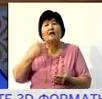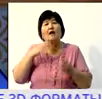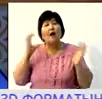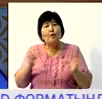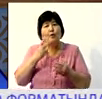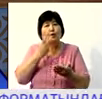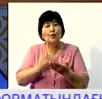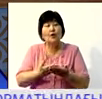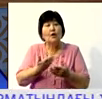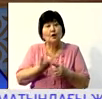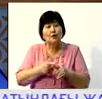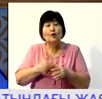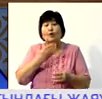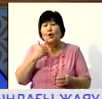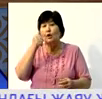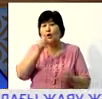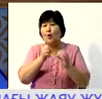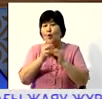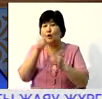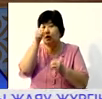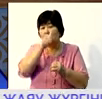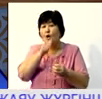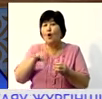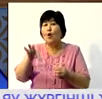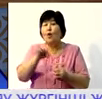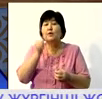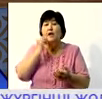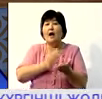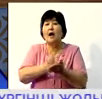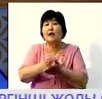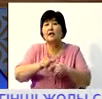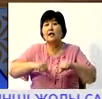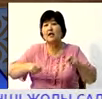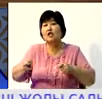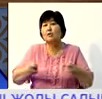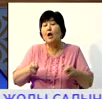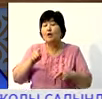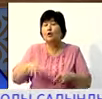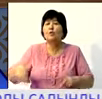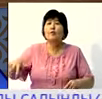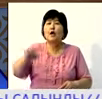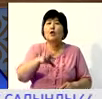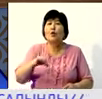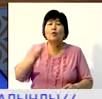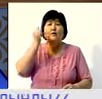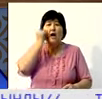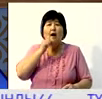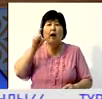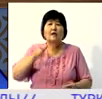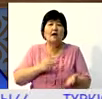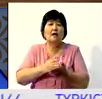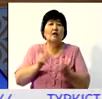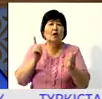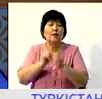көрдік. Елде соңғы жылдары 13 жылға жуық облыстық ардагер кеңесін басқарды. Ол кезде де бүкіл облыстық ардагерлердің басын қосып,